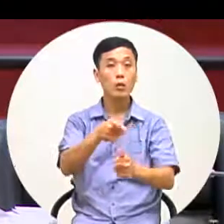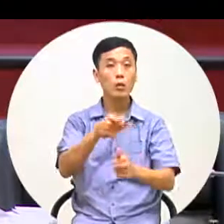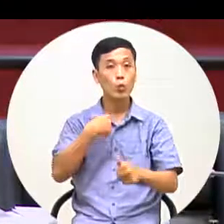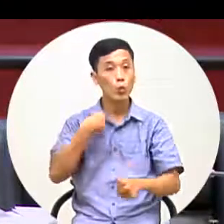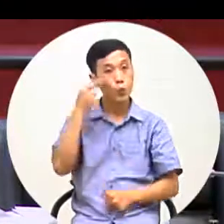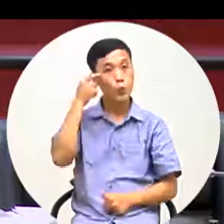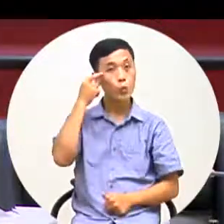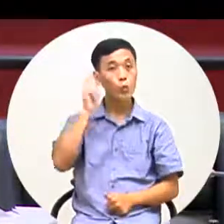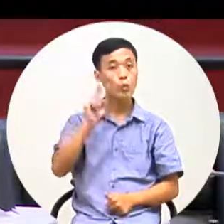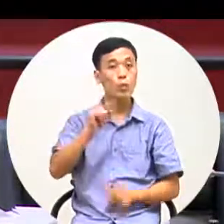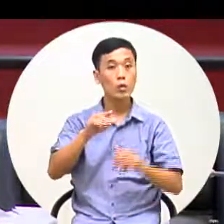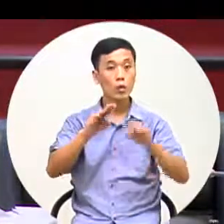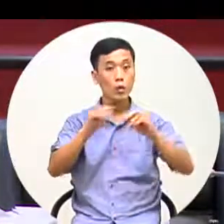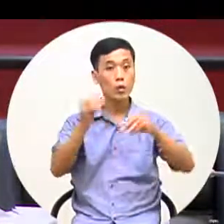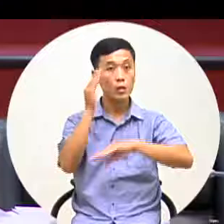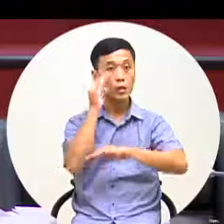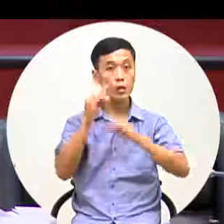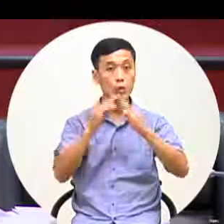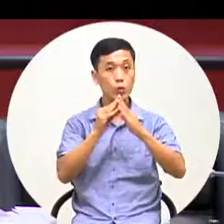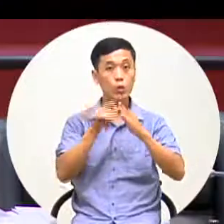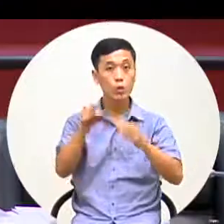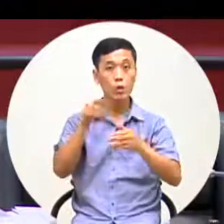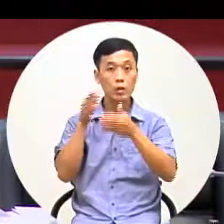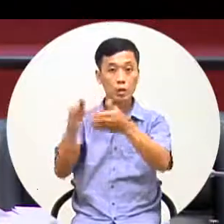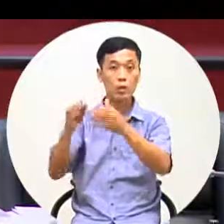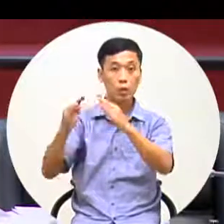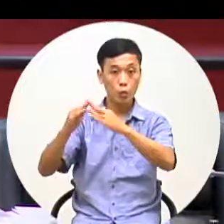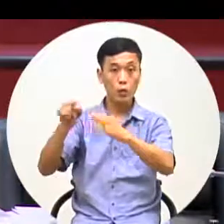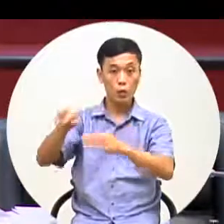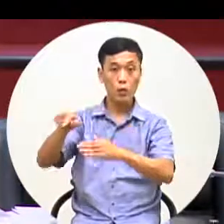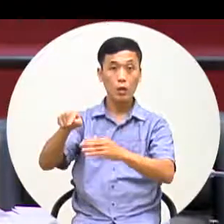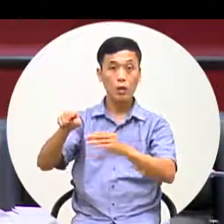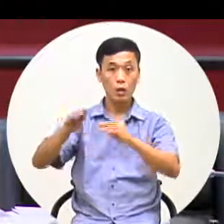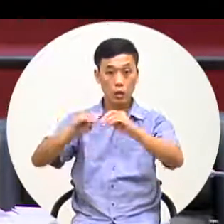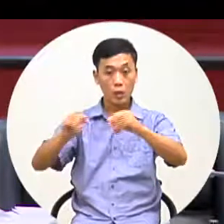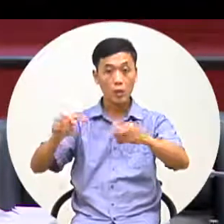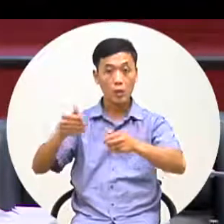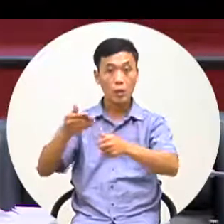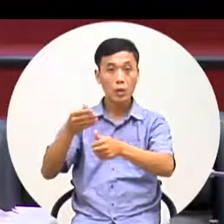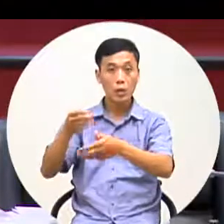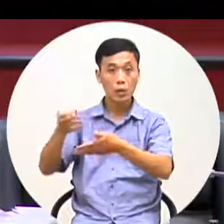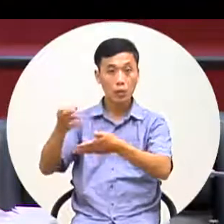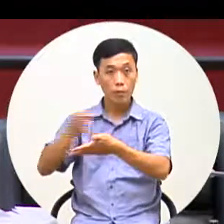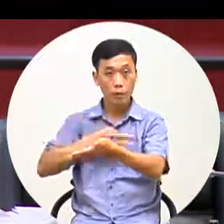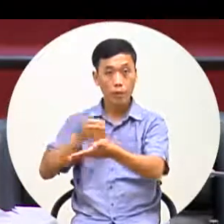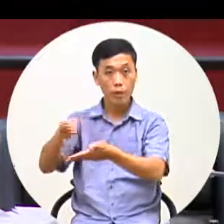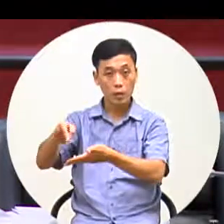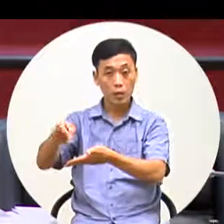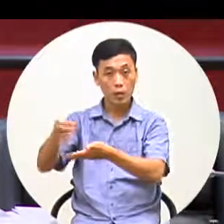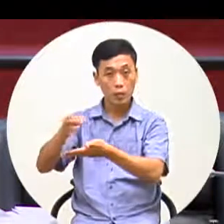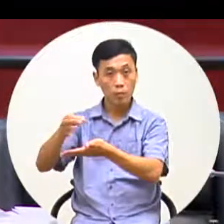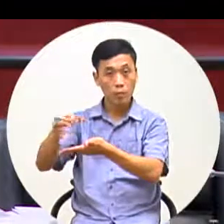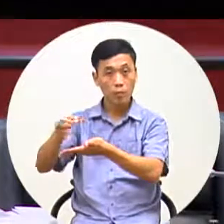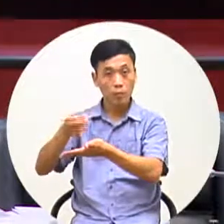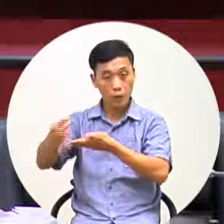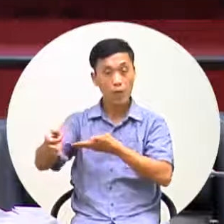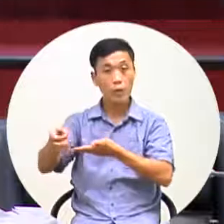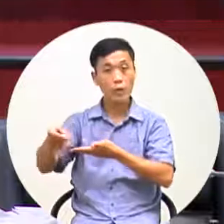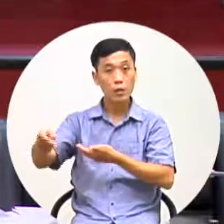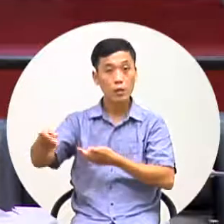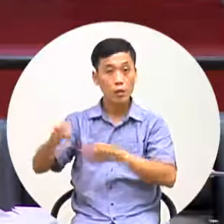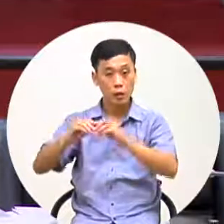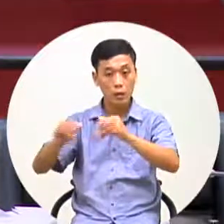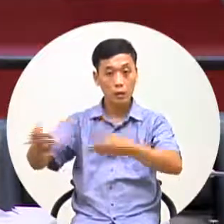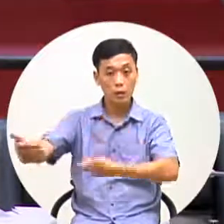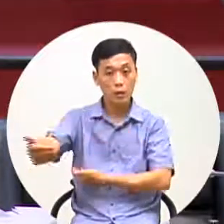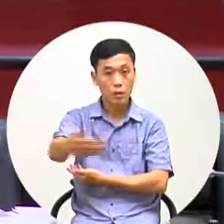给他办征收可以吗？哈，可以办征收吗？等下黄局长， 黄局长请当户。 谢谢